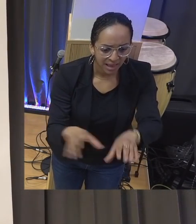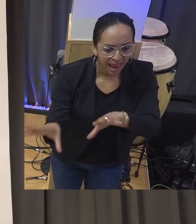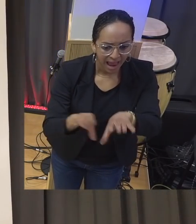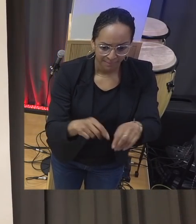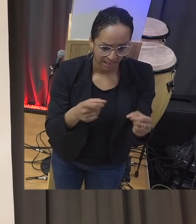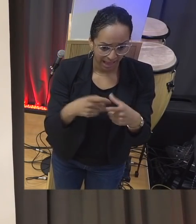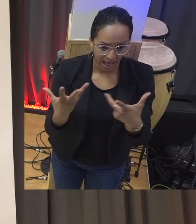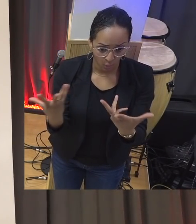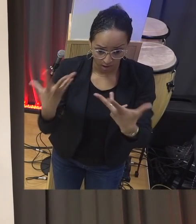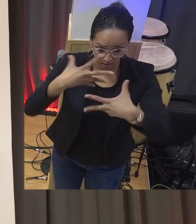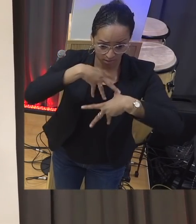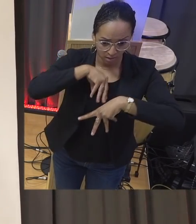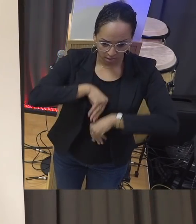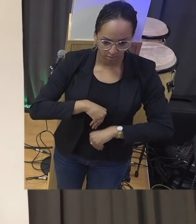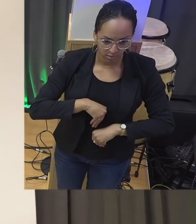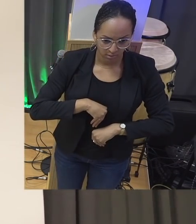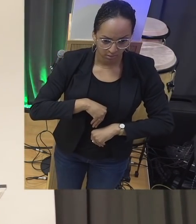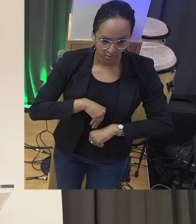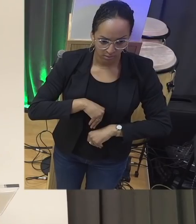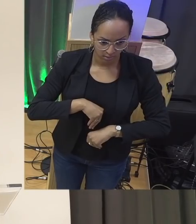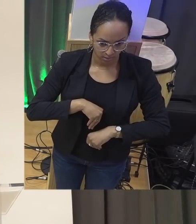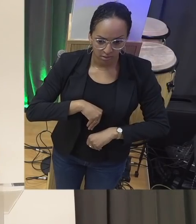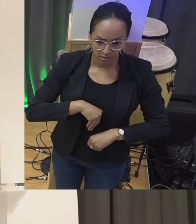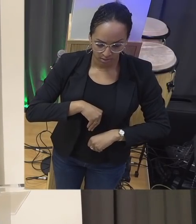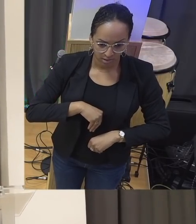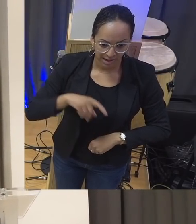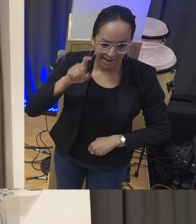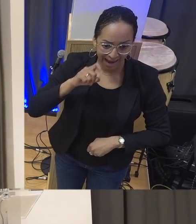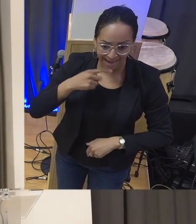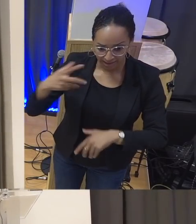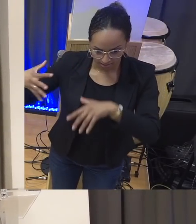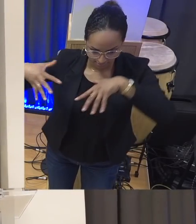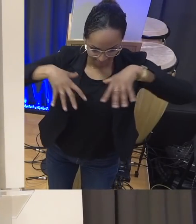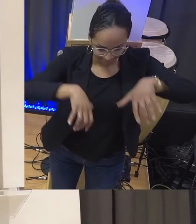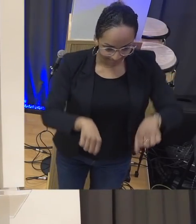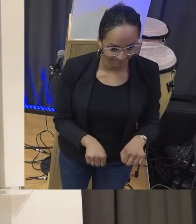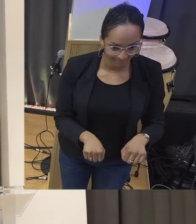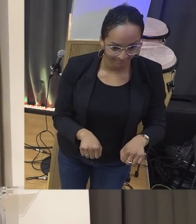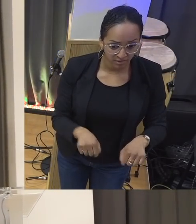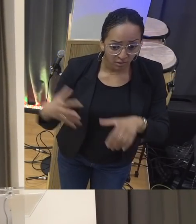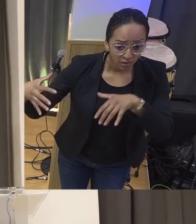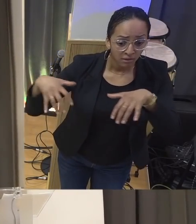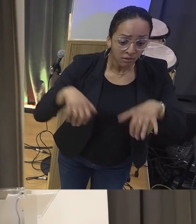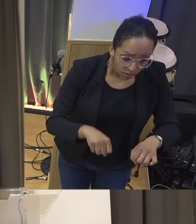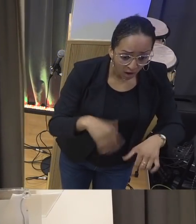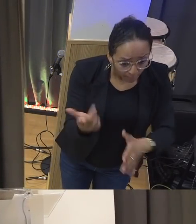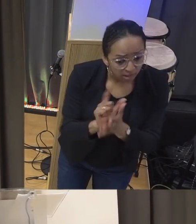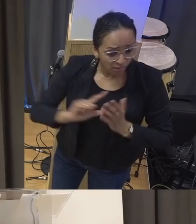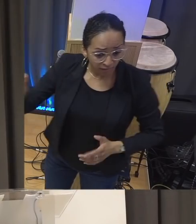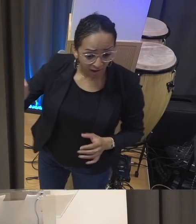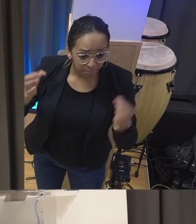s'installer. Le mot grec signifie demeurer. Ce n'est pas une location, ce n'est pas une colocation.